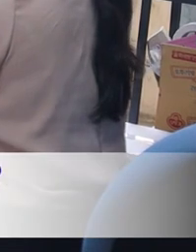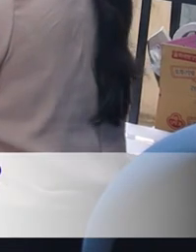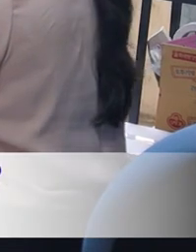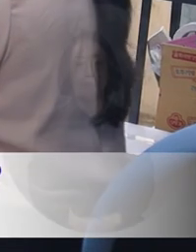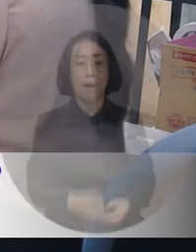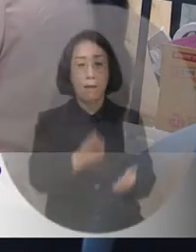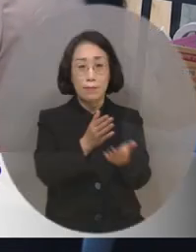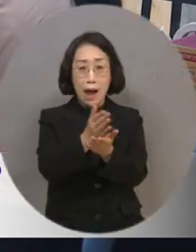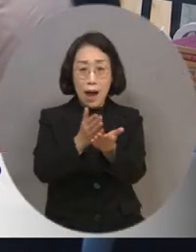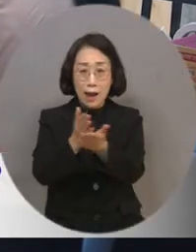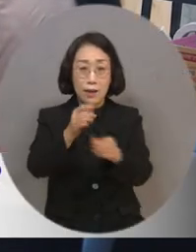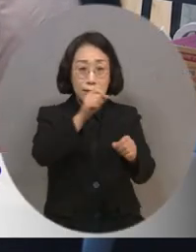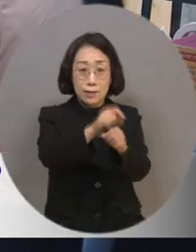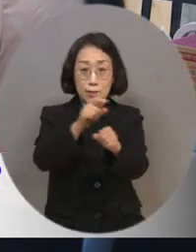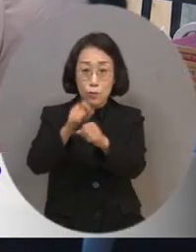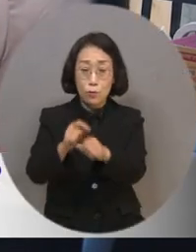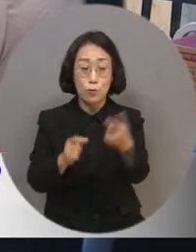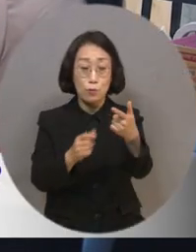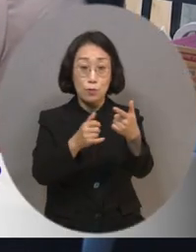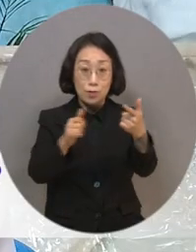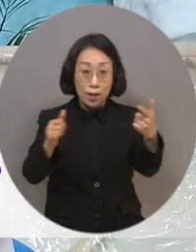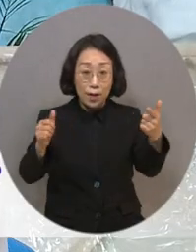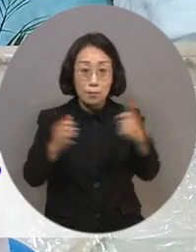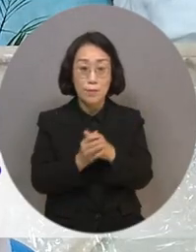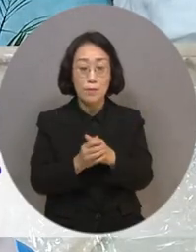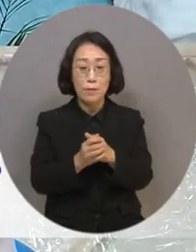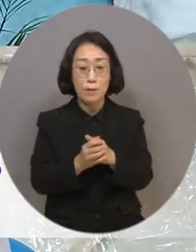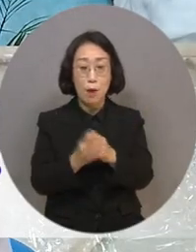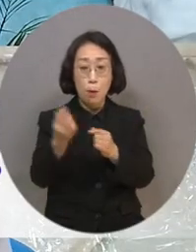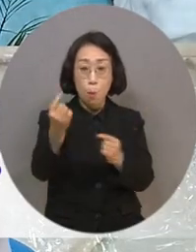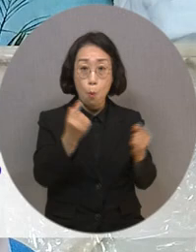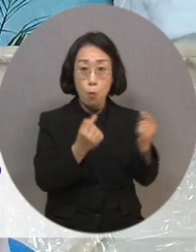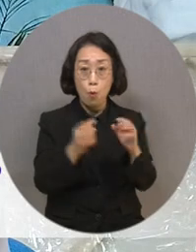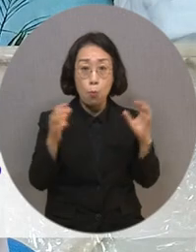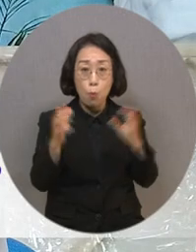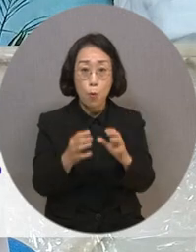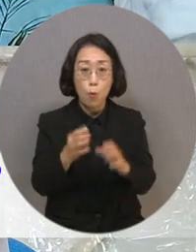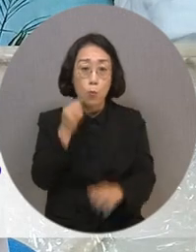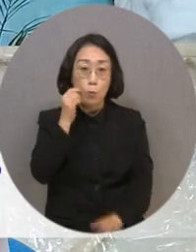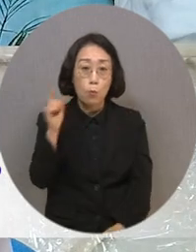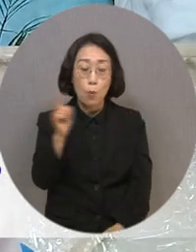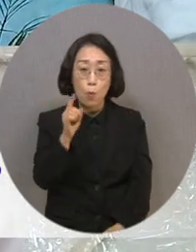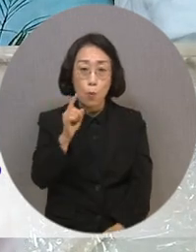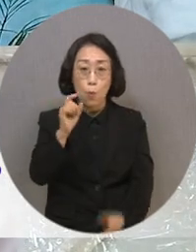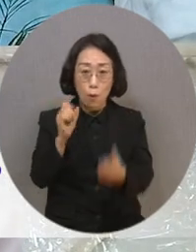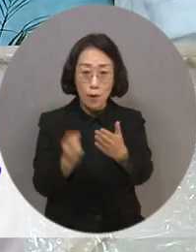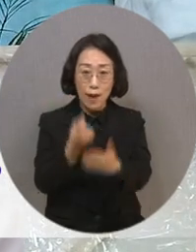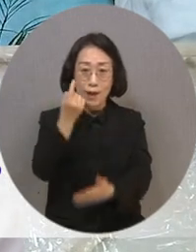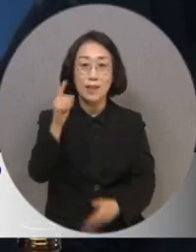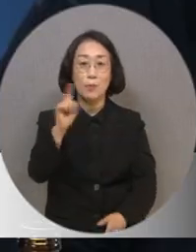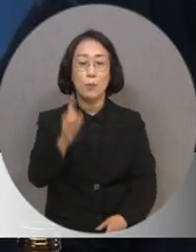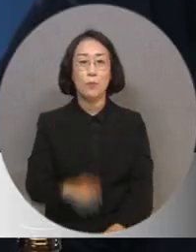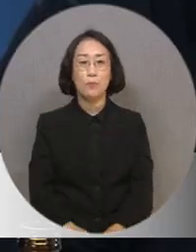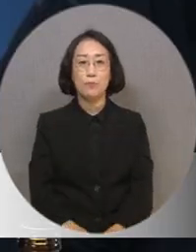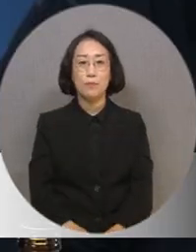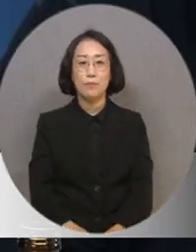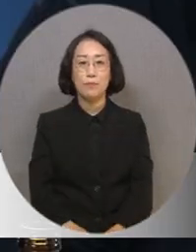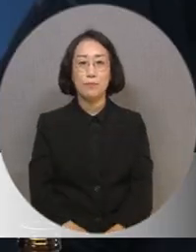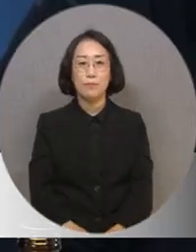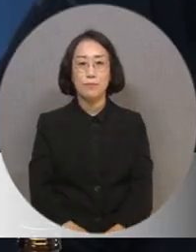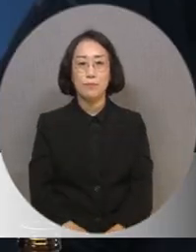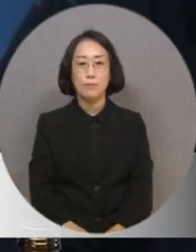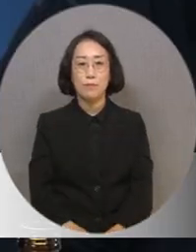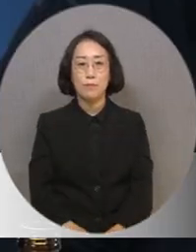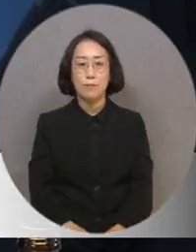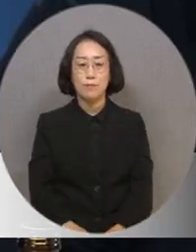이렇게 다양한 매력을 가진 여섯 분의 작가님 어떻게 모이게 되셨어요? 모이게 된 계기가 무엇인지? 네, 이제